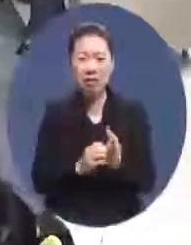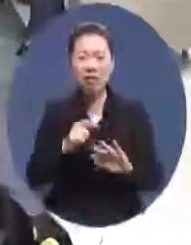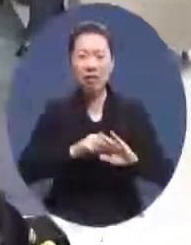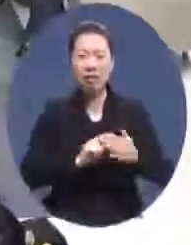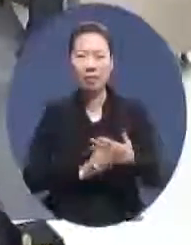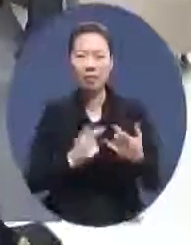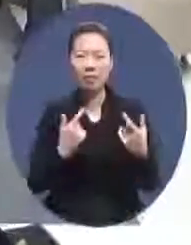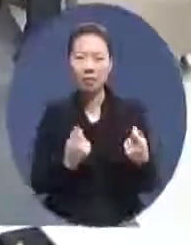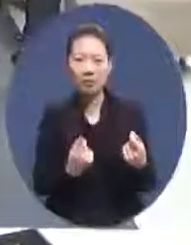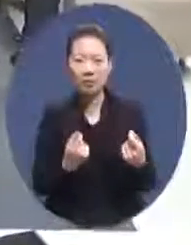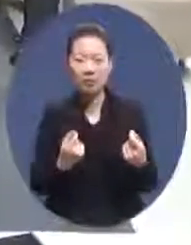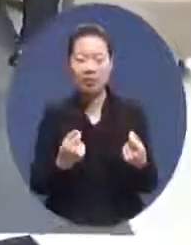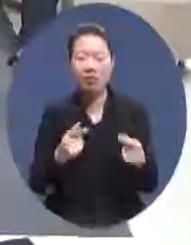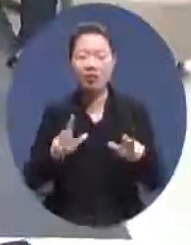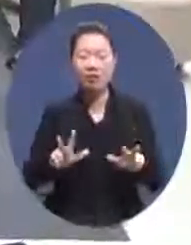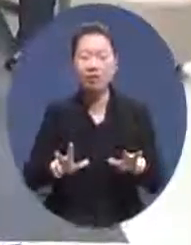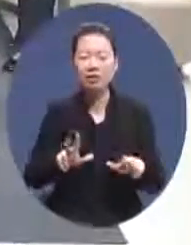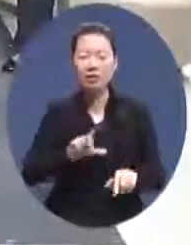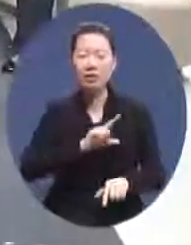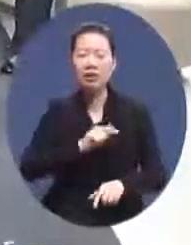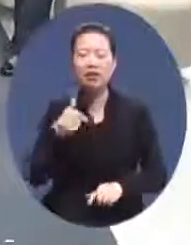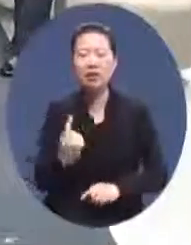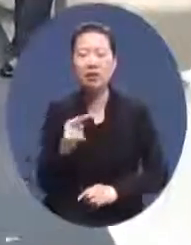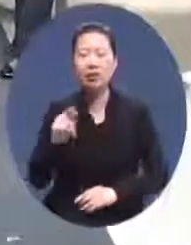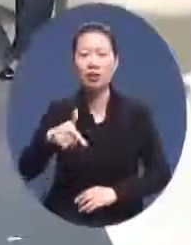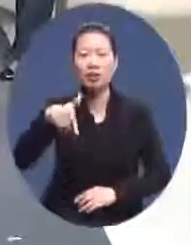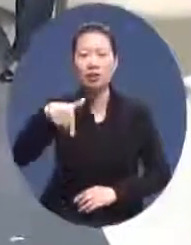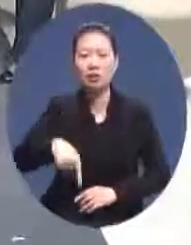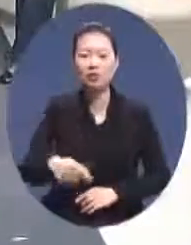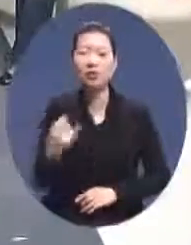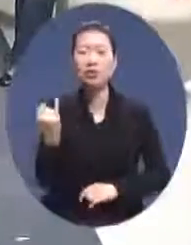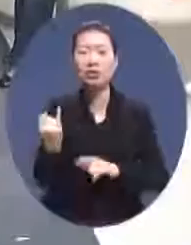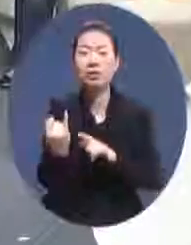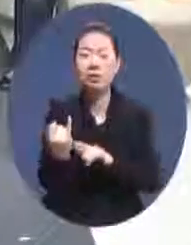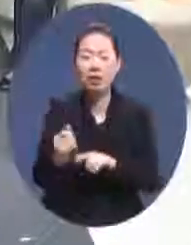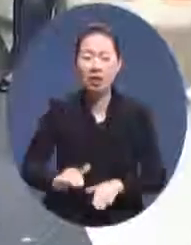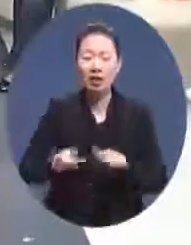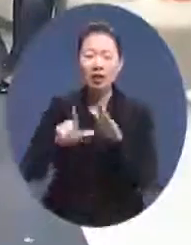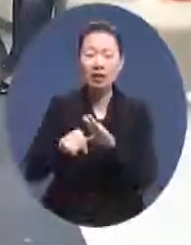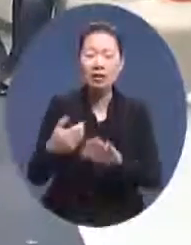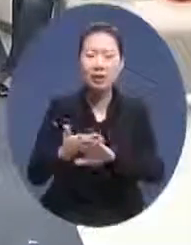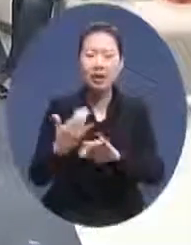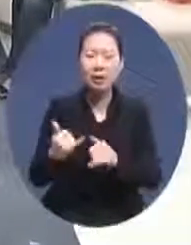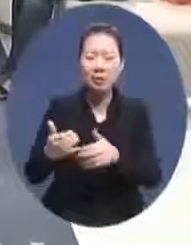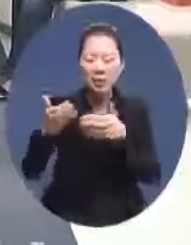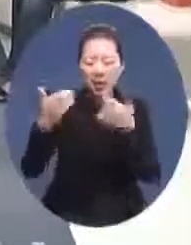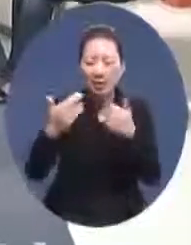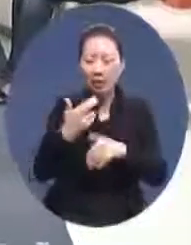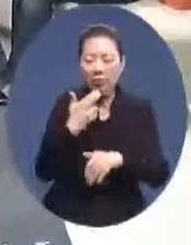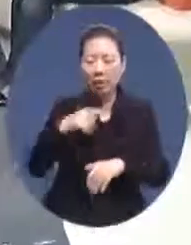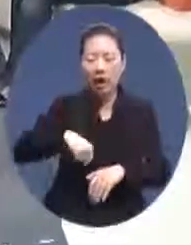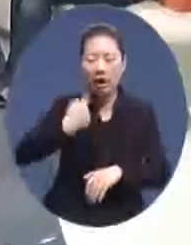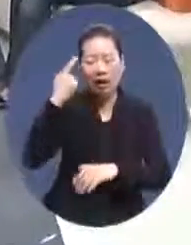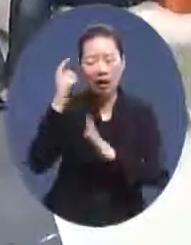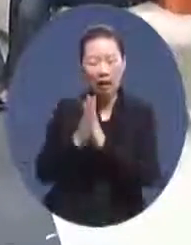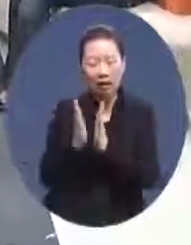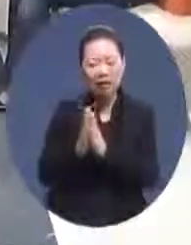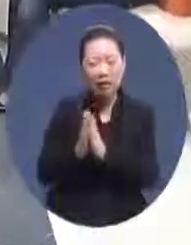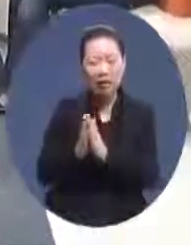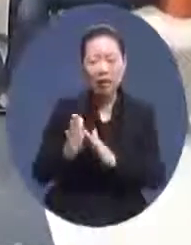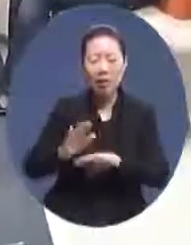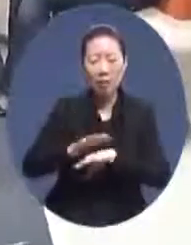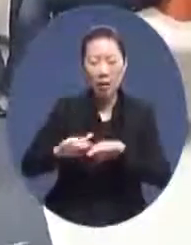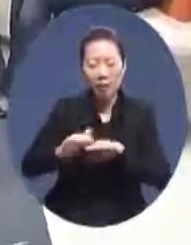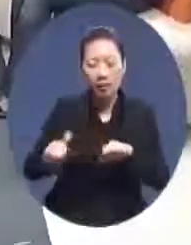마음과 어떻게 보면 우리 노현주 씨는 쭉 성장하시면서 그 다른 사람의 손이 안 갈 정도로 이제 자기를 딱 다 알아서 하고 빨리 독립을